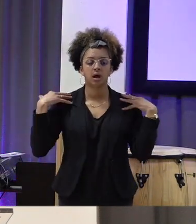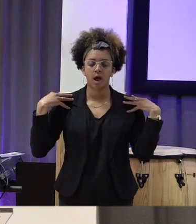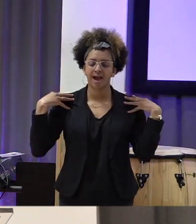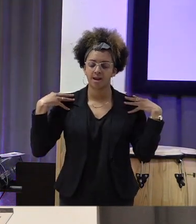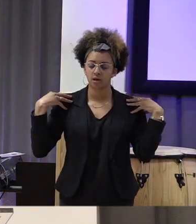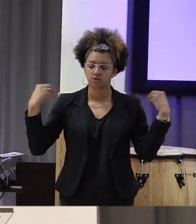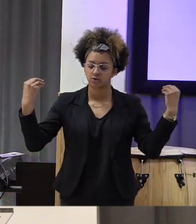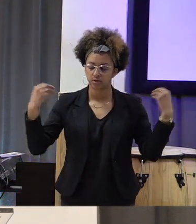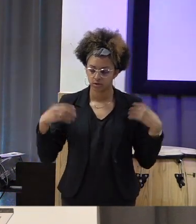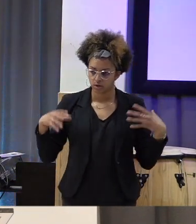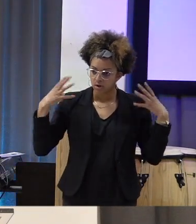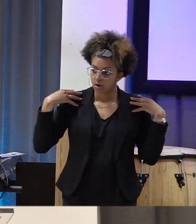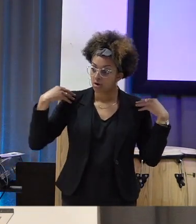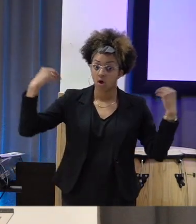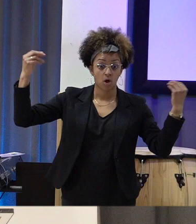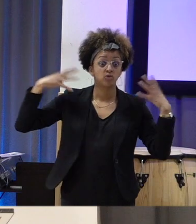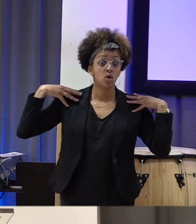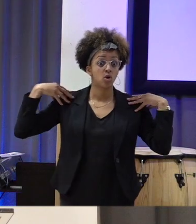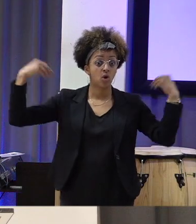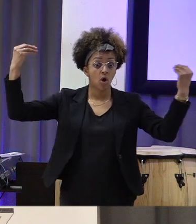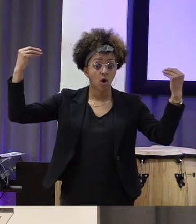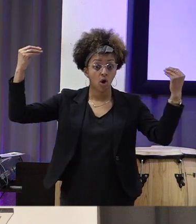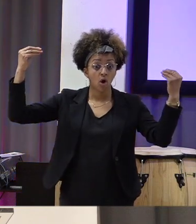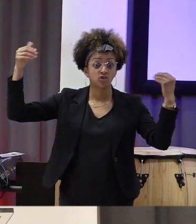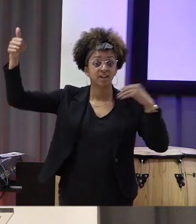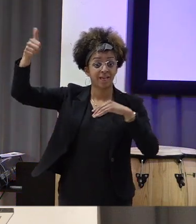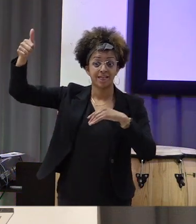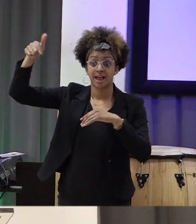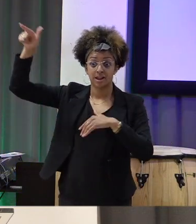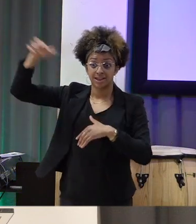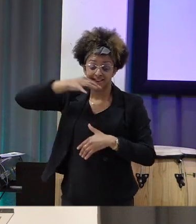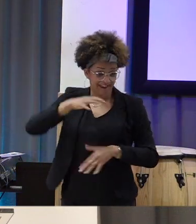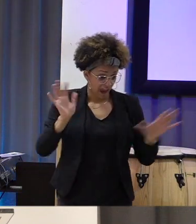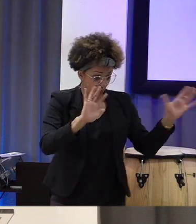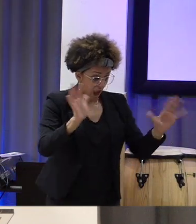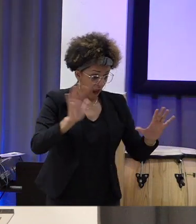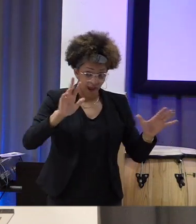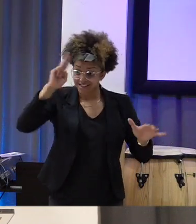l'Éternel qui annonce l'arrivée de notre Seigneur.